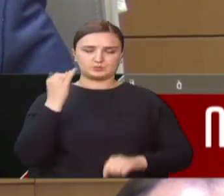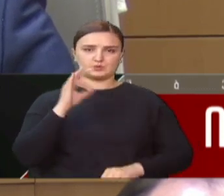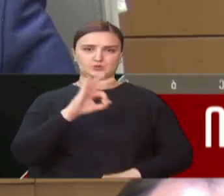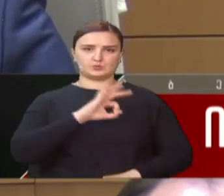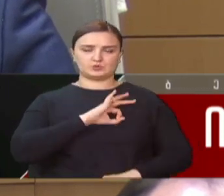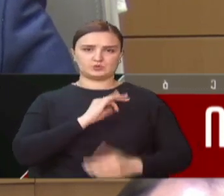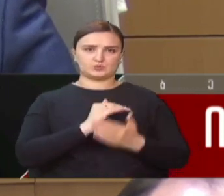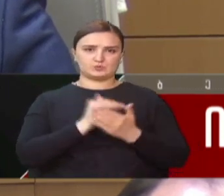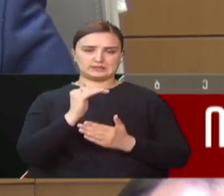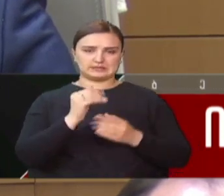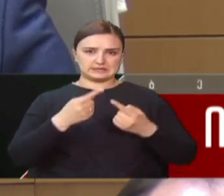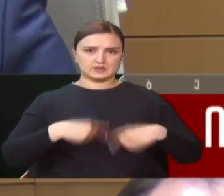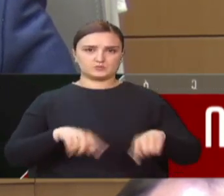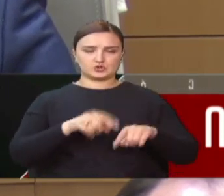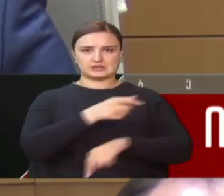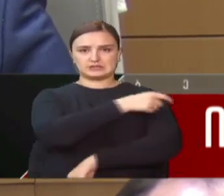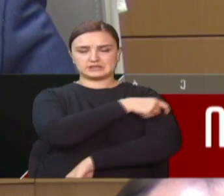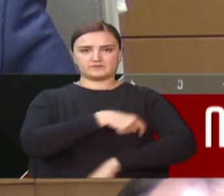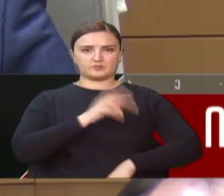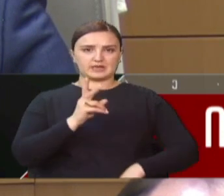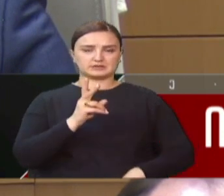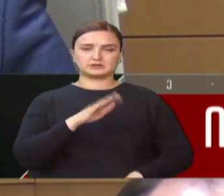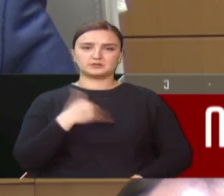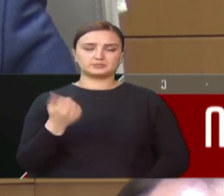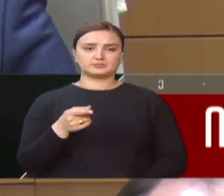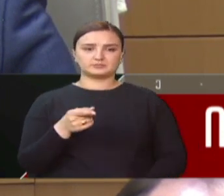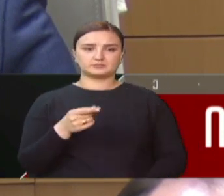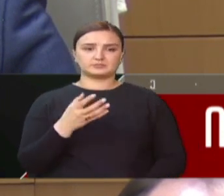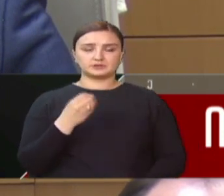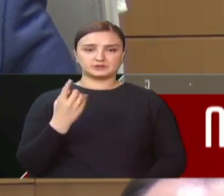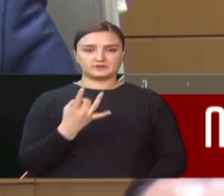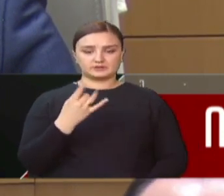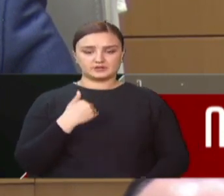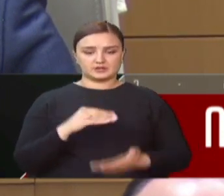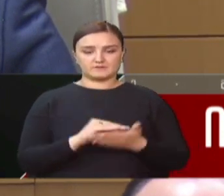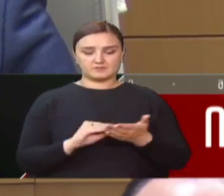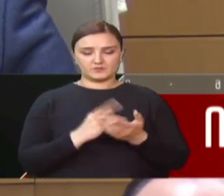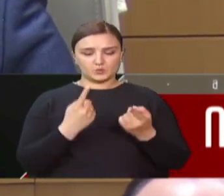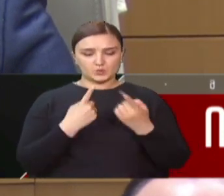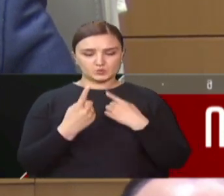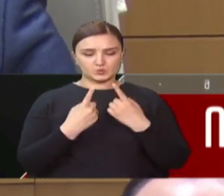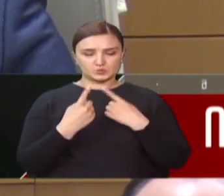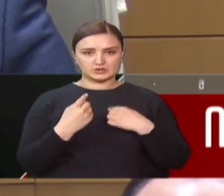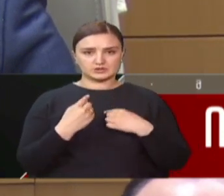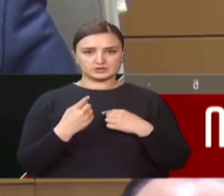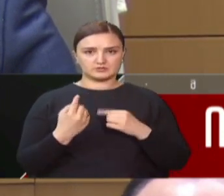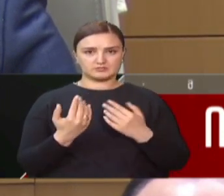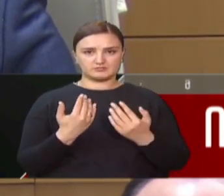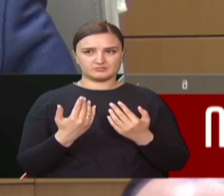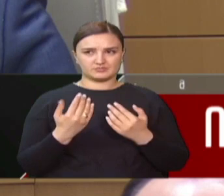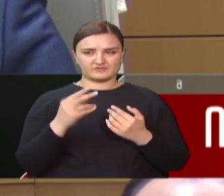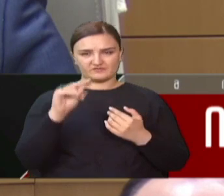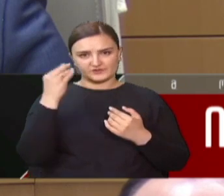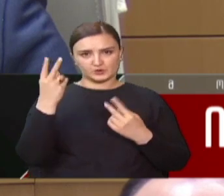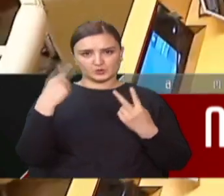იუსტიციის უმაღლესი საბჭოს წევრობის კანდიდატებსაც. კიდევ ერთხელ გავიმეორებ, კონსულტაციების იმიტაციით თქვენ ვერ